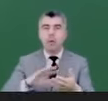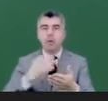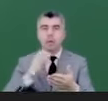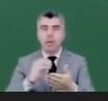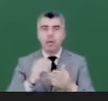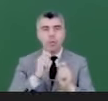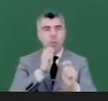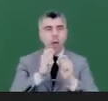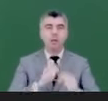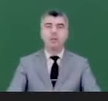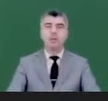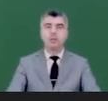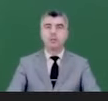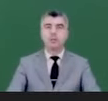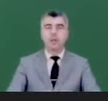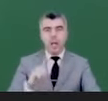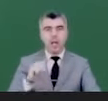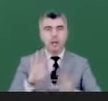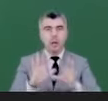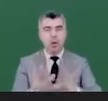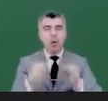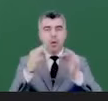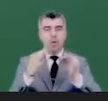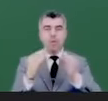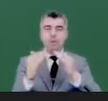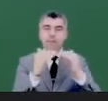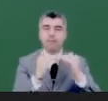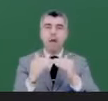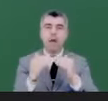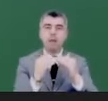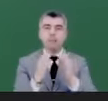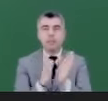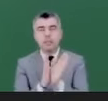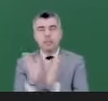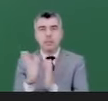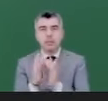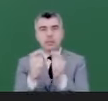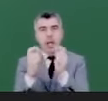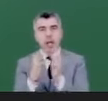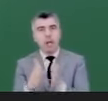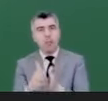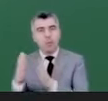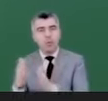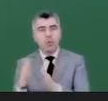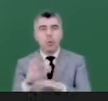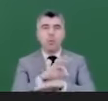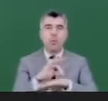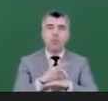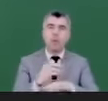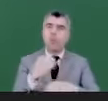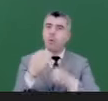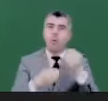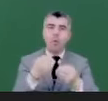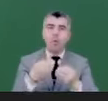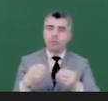الممكنه وبدات بعض الملامح اللي تم الاتفاق عليها عبر اقرار قطبين عمومي وخاص واما ناجل